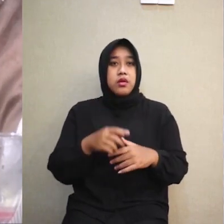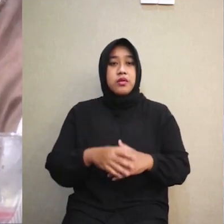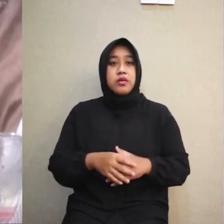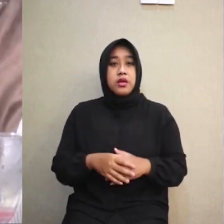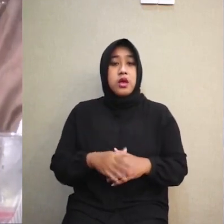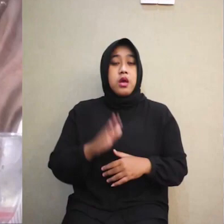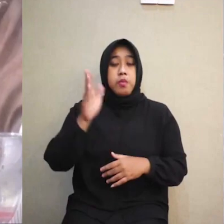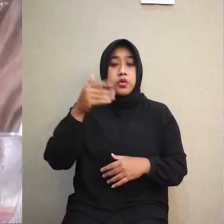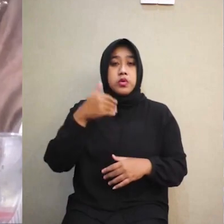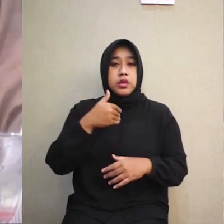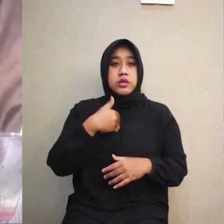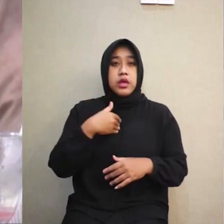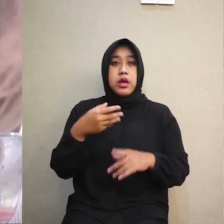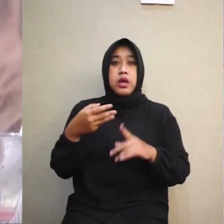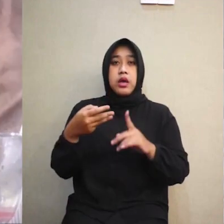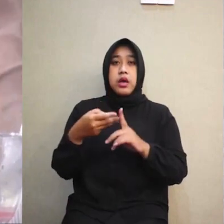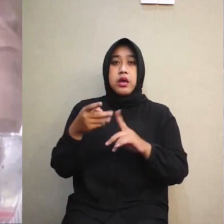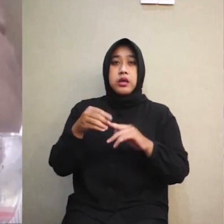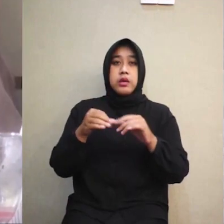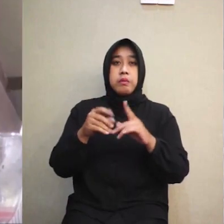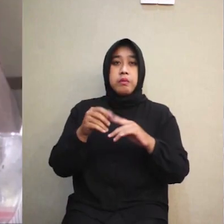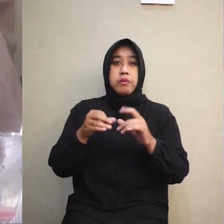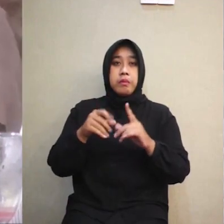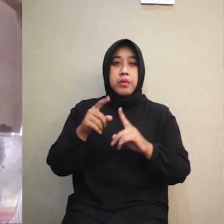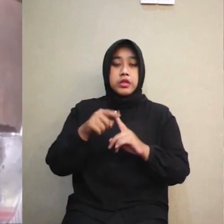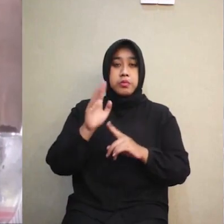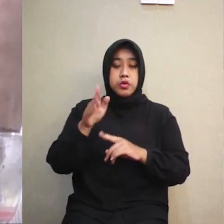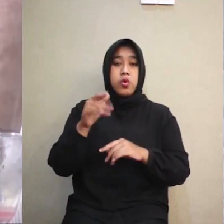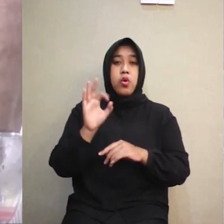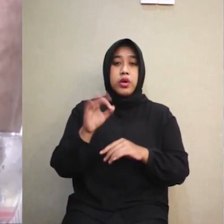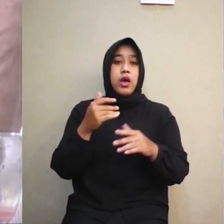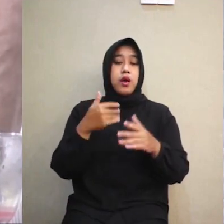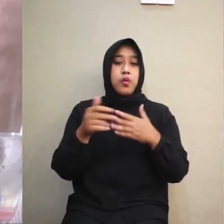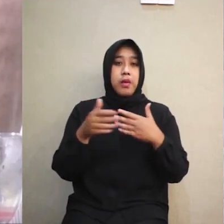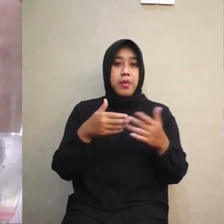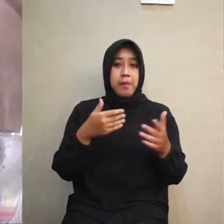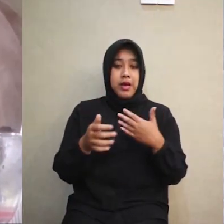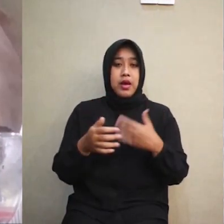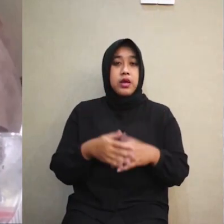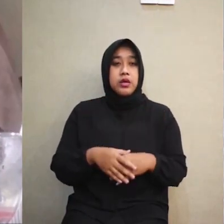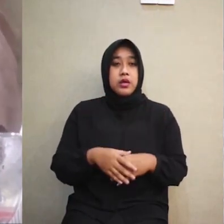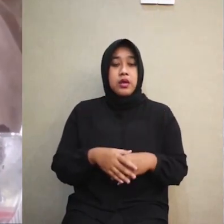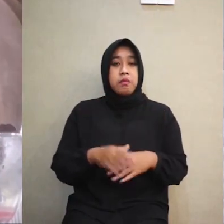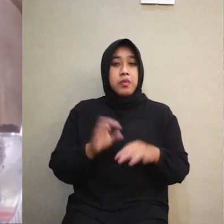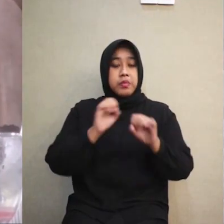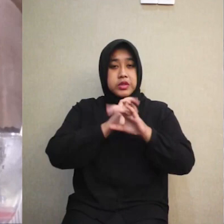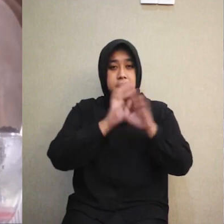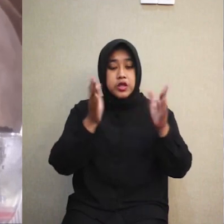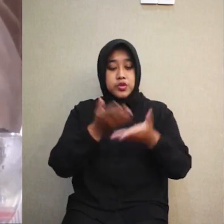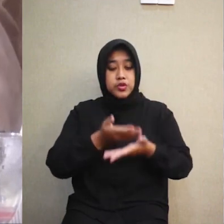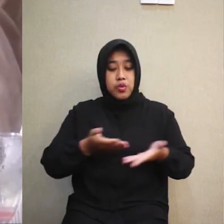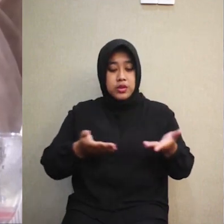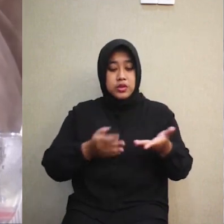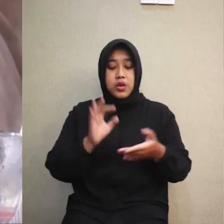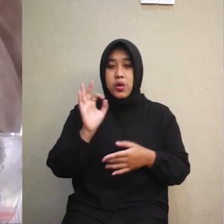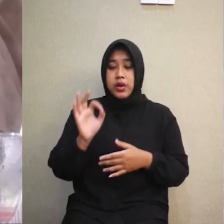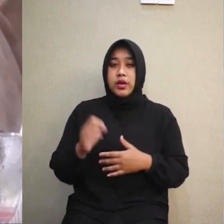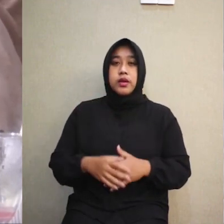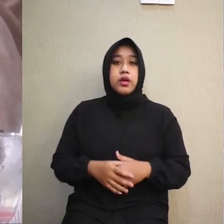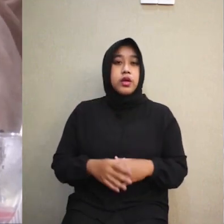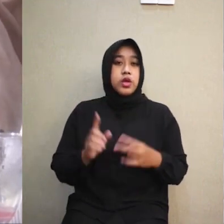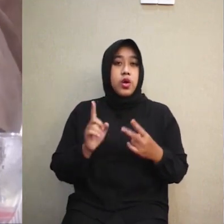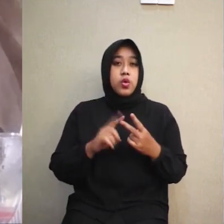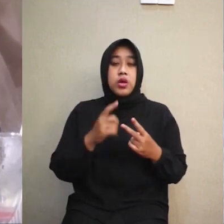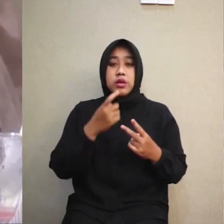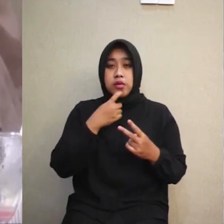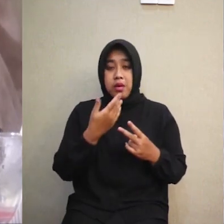di blacklist juga oke enggak apa-apa gitu ya karena memperjelas situasi oke eh yang kedua